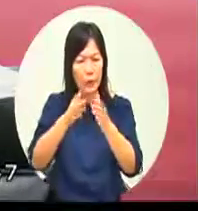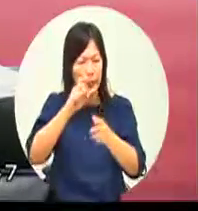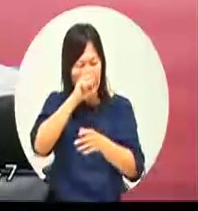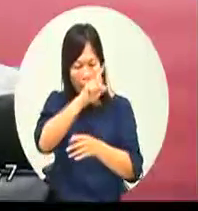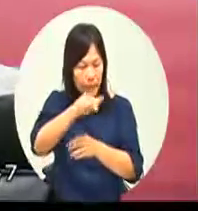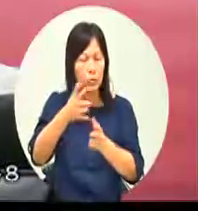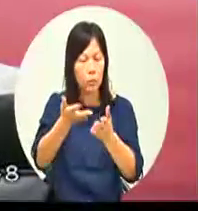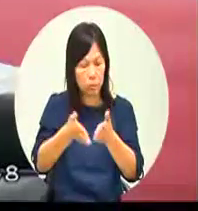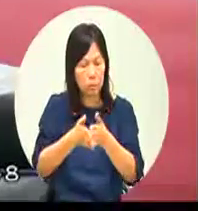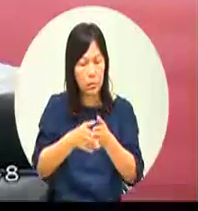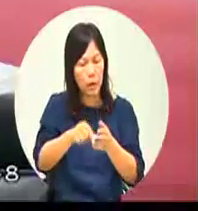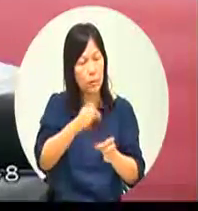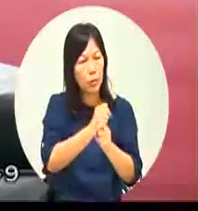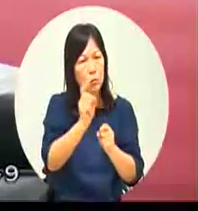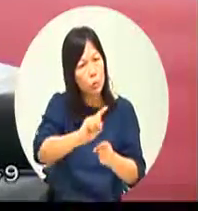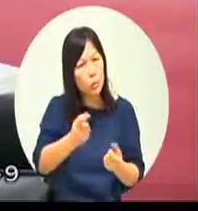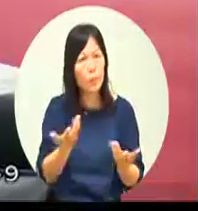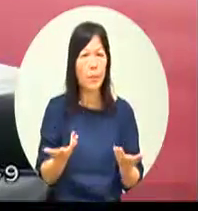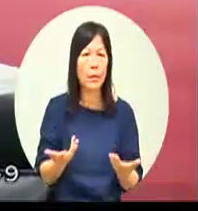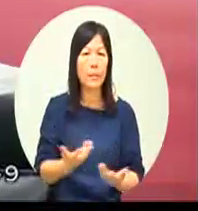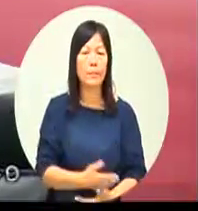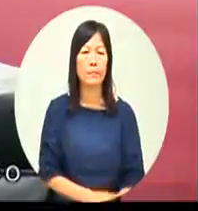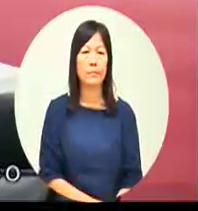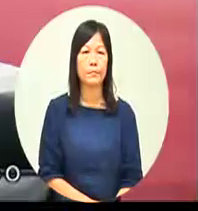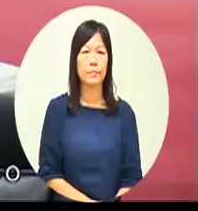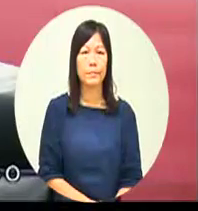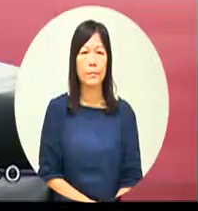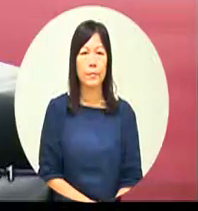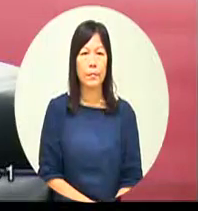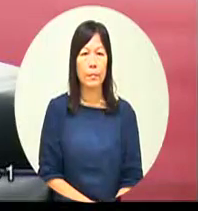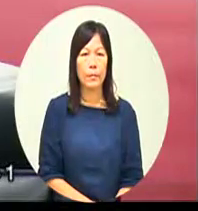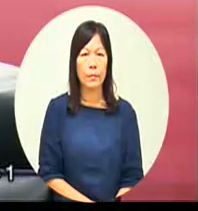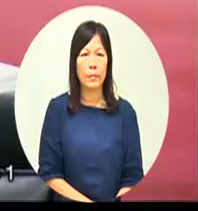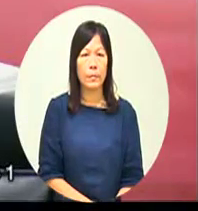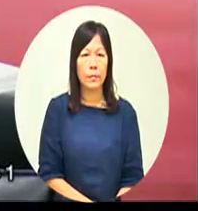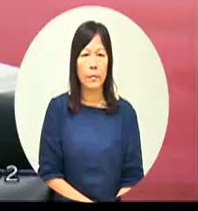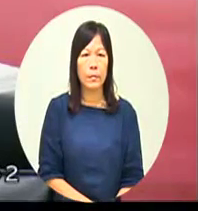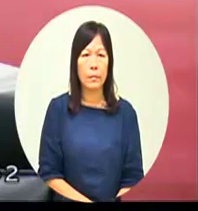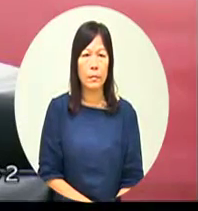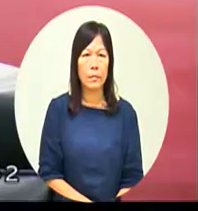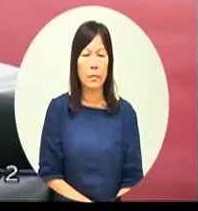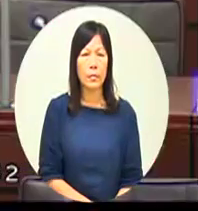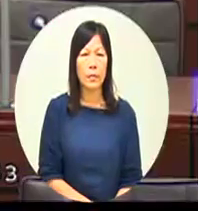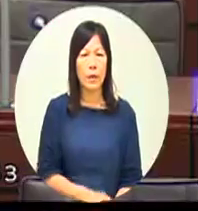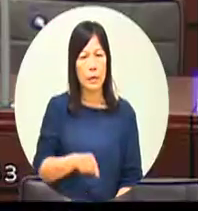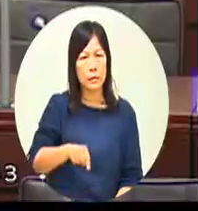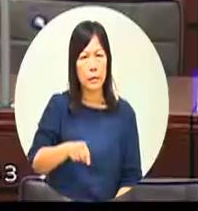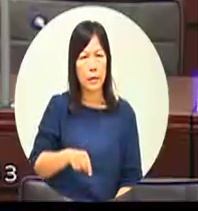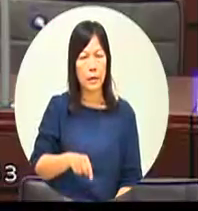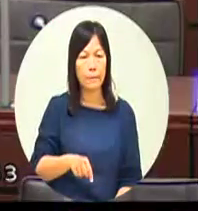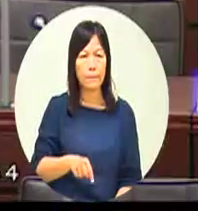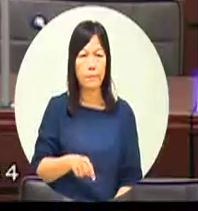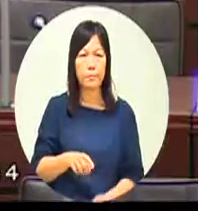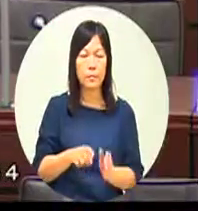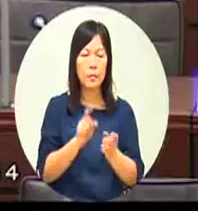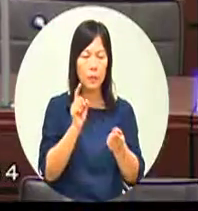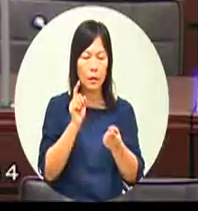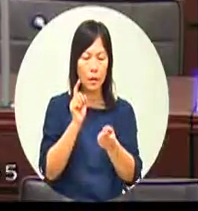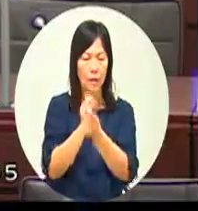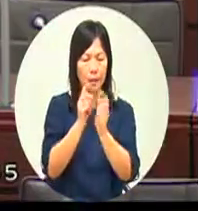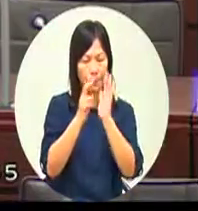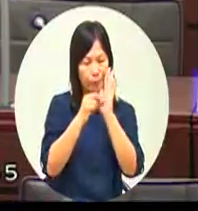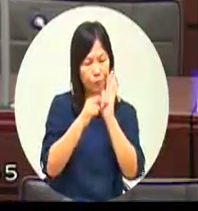安尼这边要怎处理？局长， 这个部分跟李议员报告一下